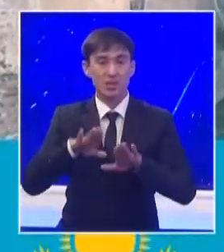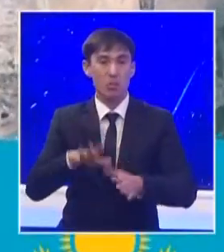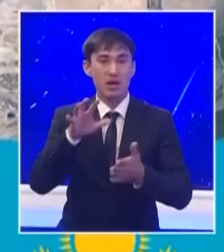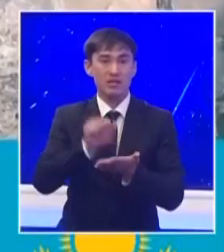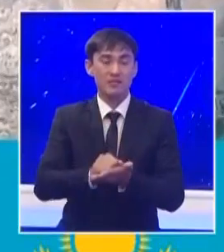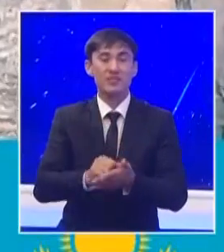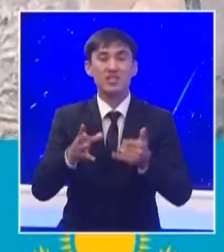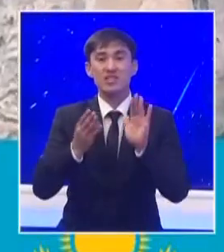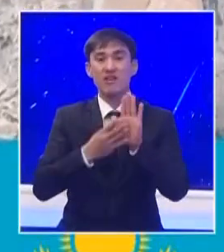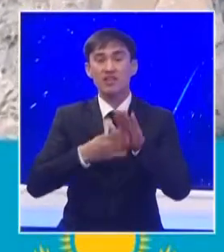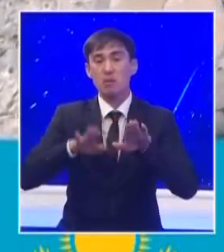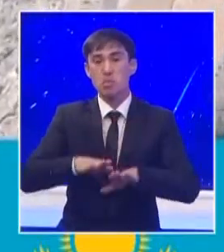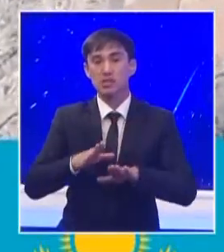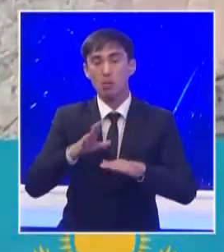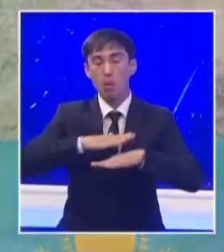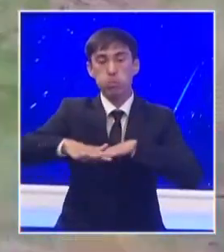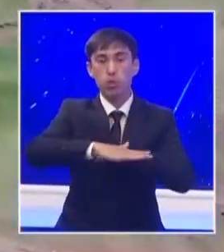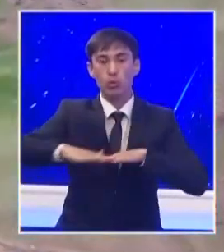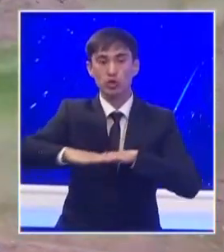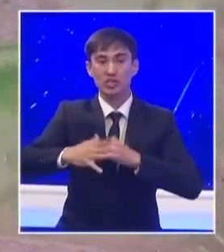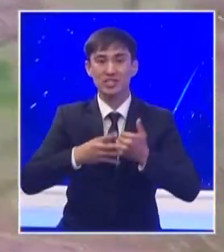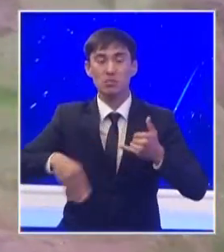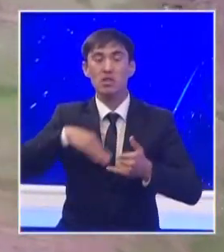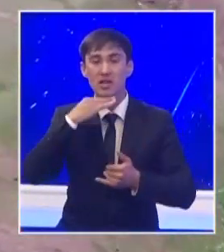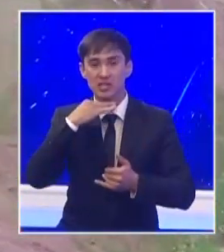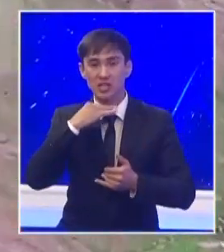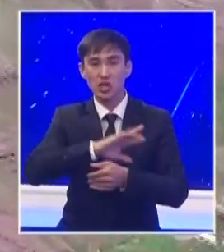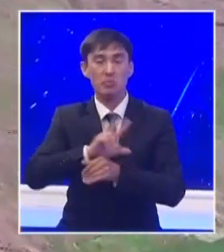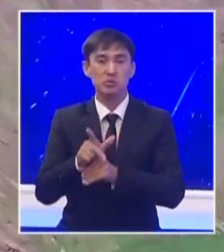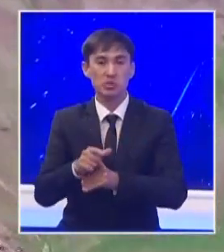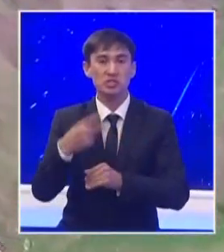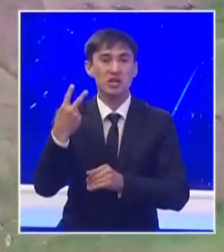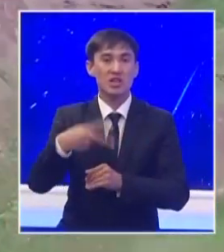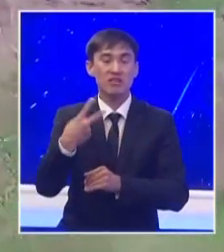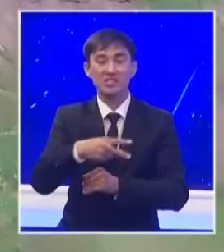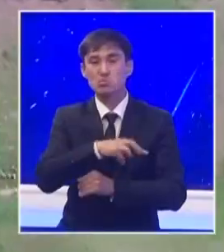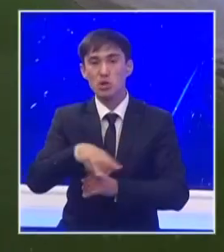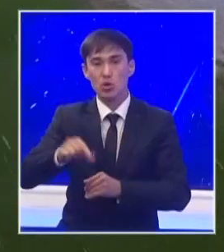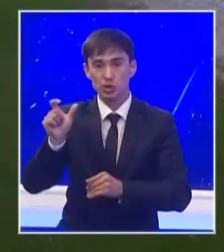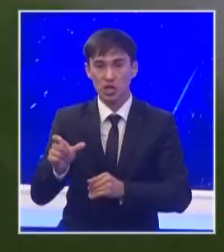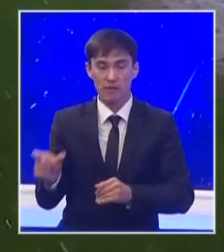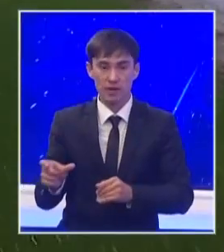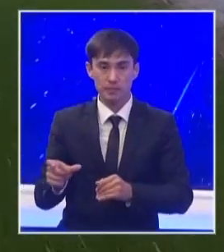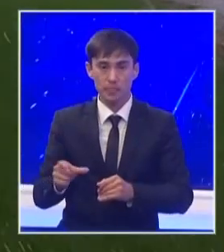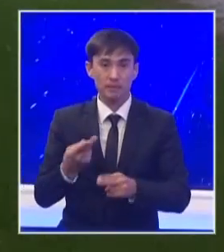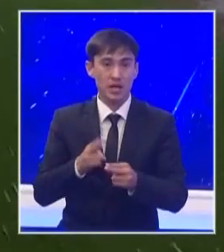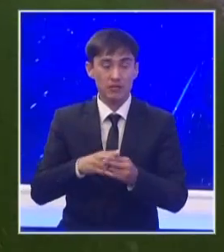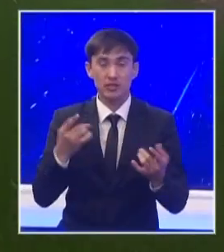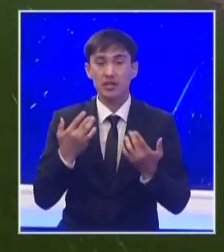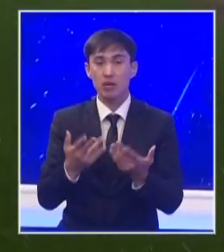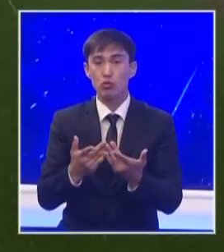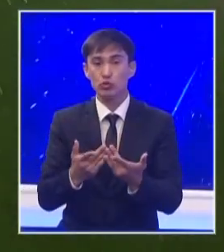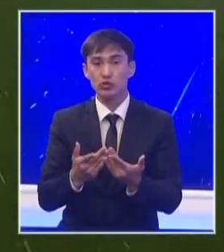мире по площади. По мнению экспертов, земли в стране достаточно, чтобы обеспечить наделами порядка 20 миллионов человек. Для этого лишь